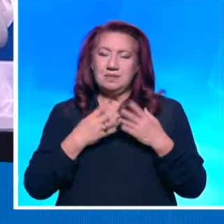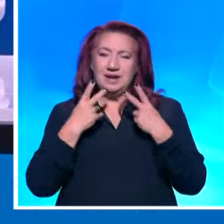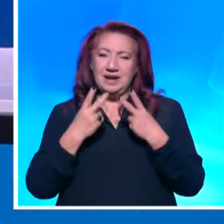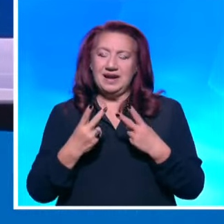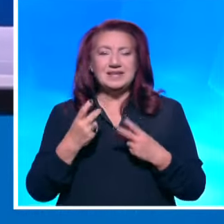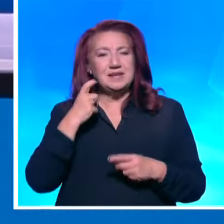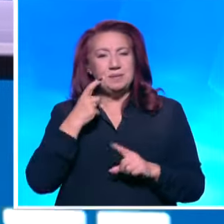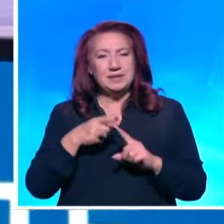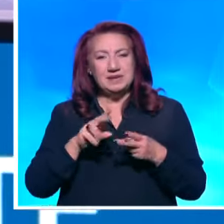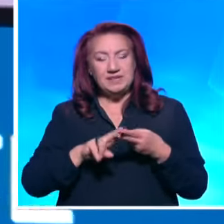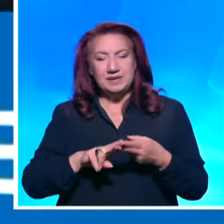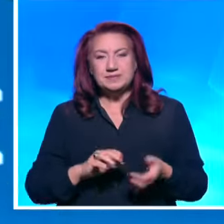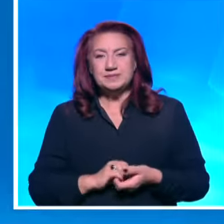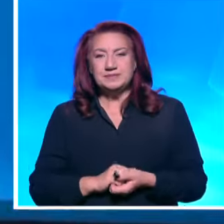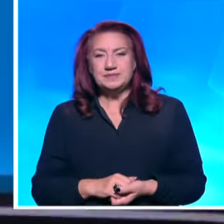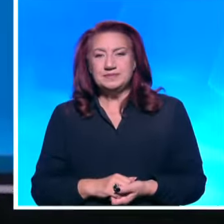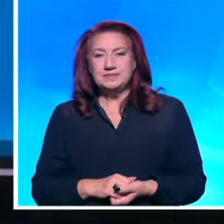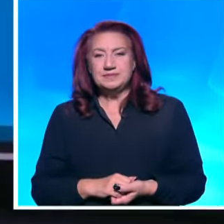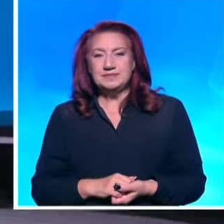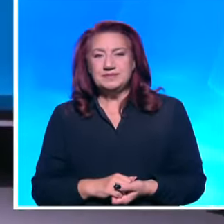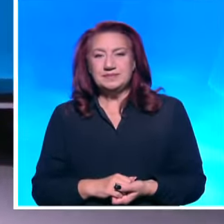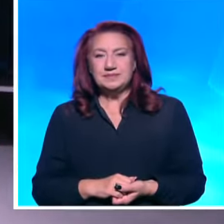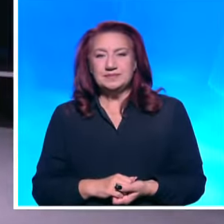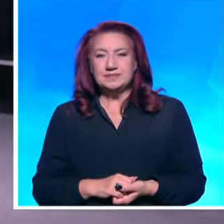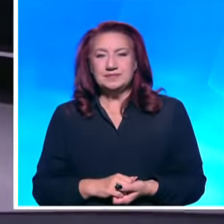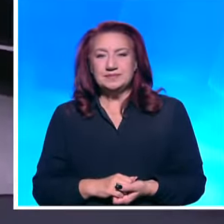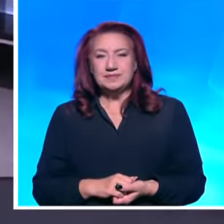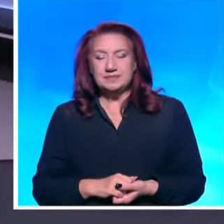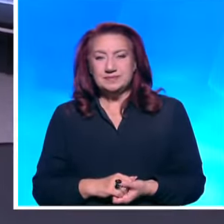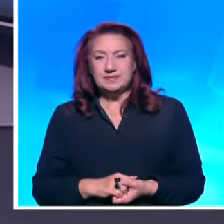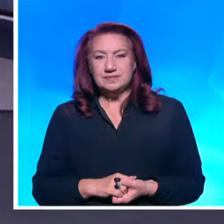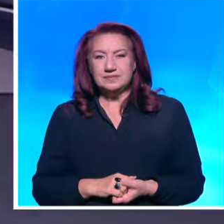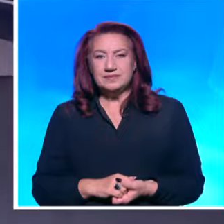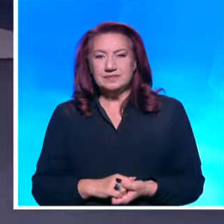приятна вечер с btv y